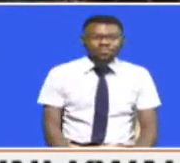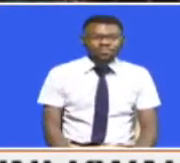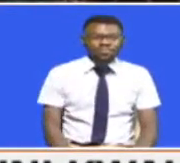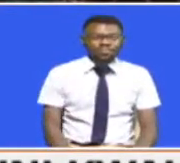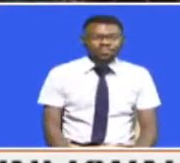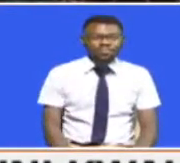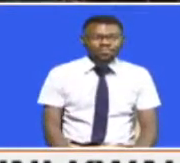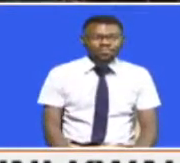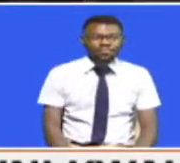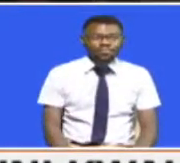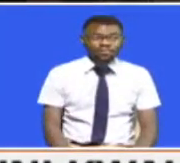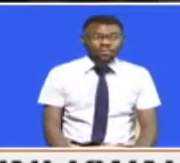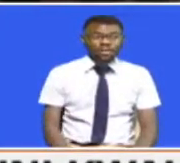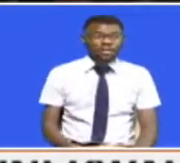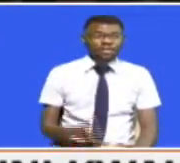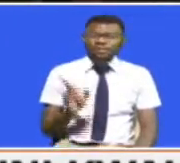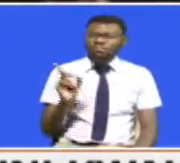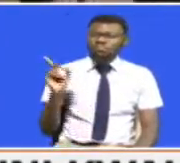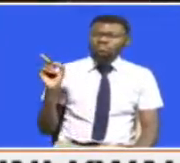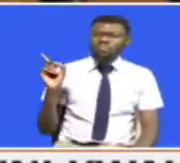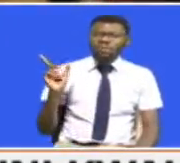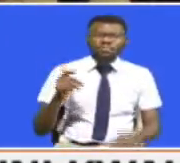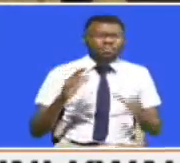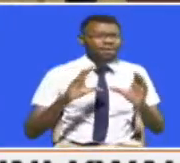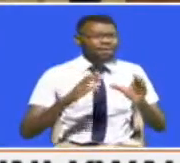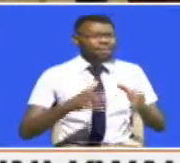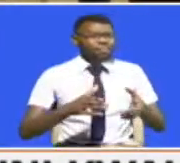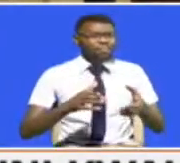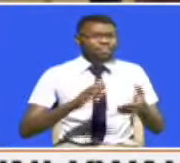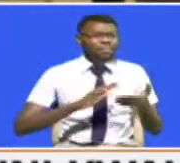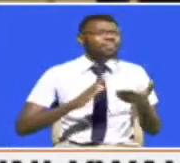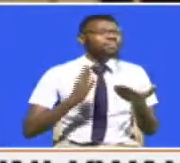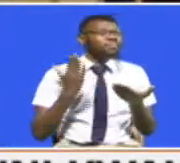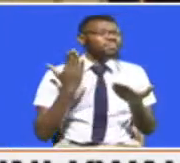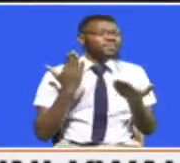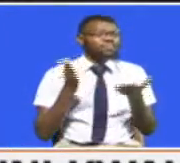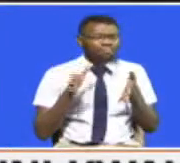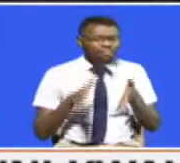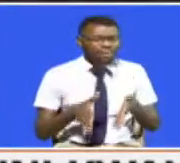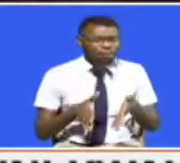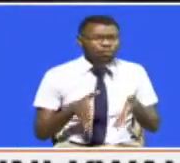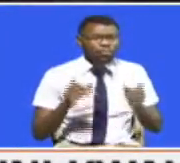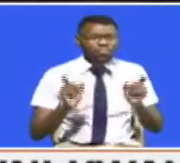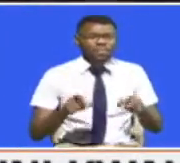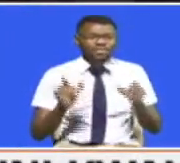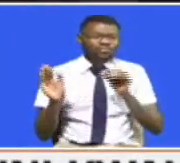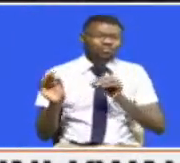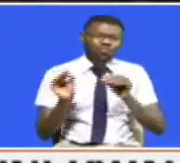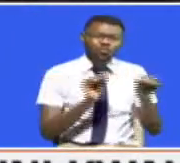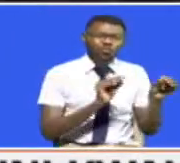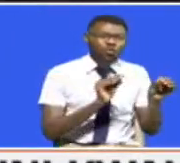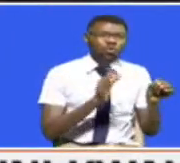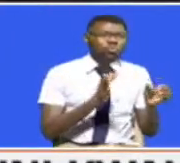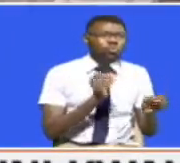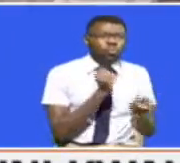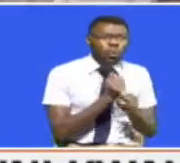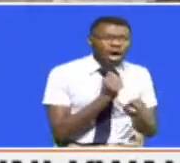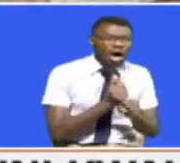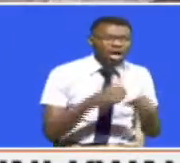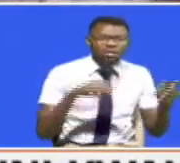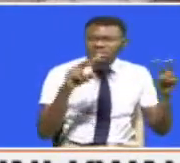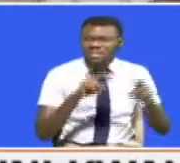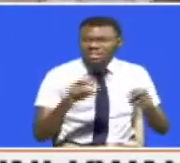Chini ya miezi 14 kampuni ya Best Titanium itakuwa inatarajiwa kufunganya virago katika shughuli za uchimbaji madini,